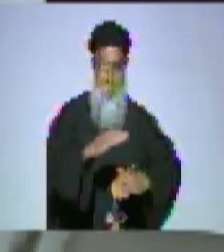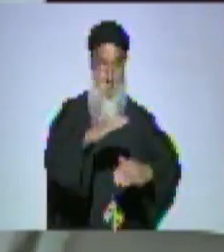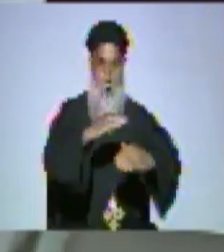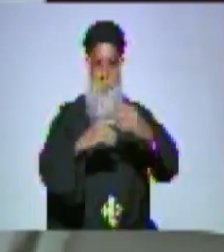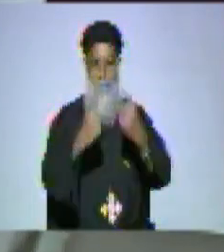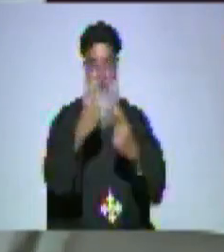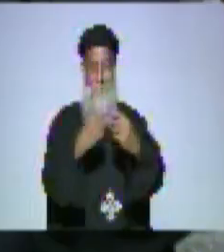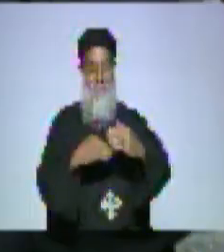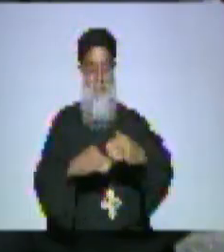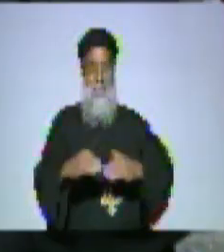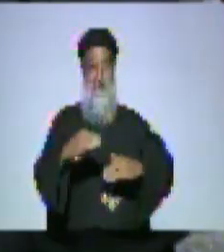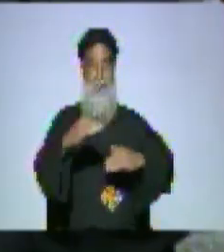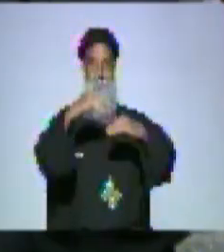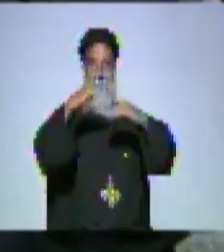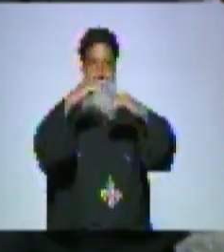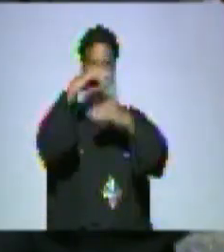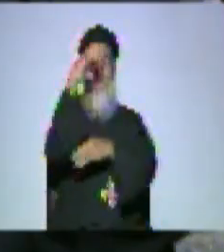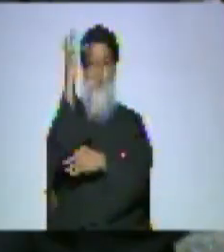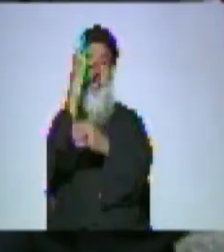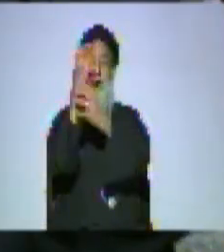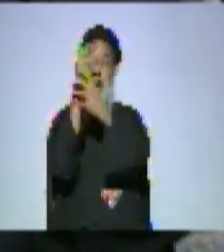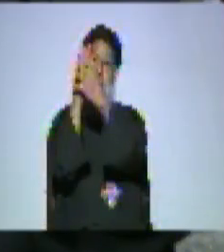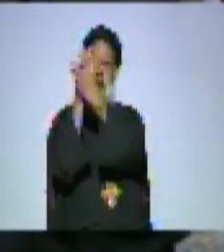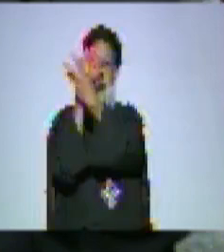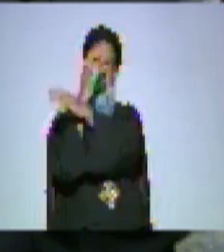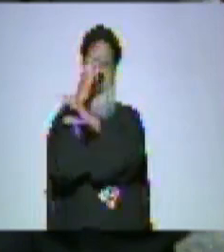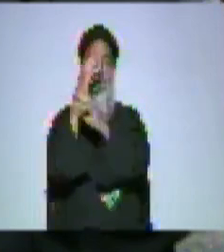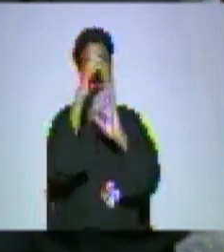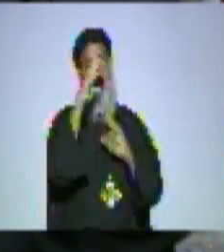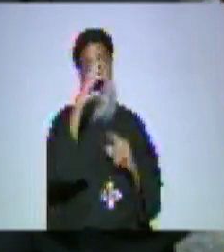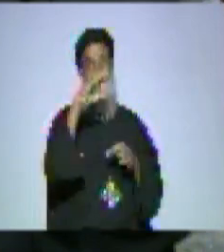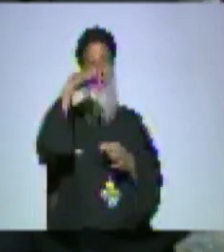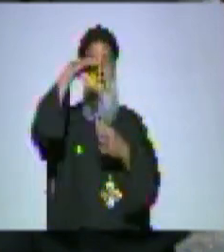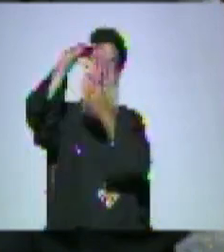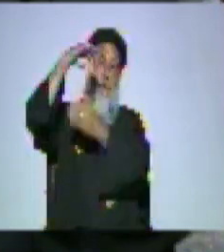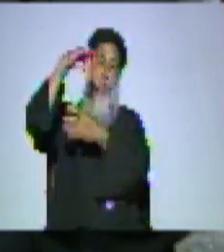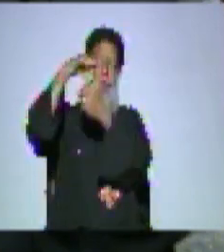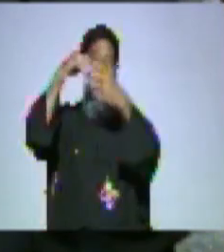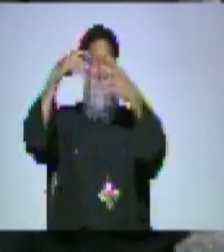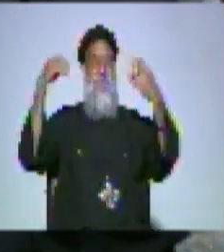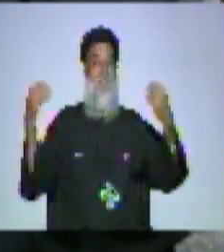ولتكثر اثمارها النهايه بقى الثمر